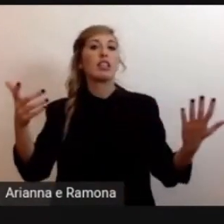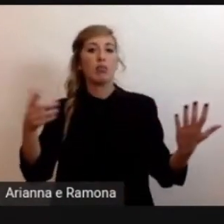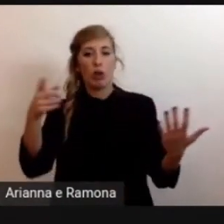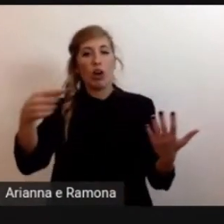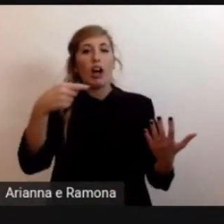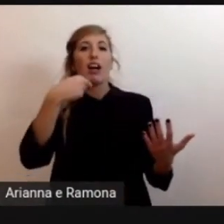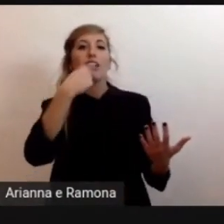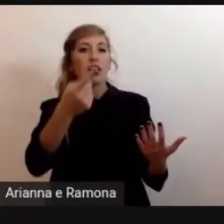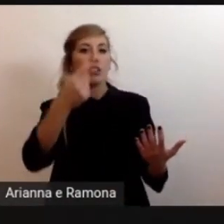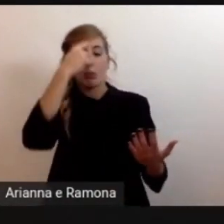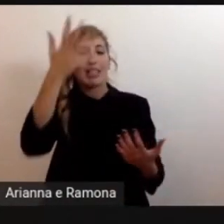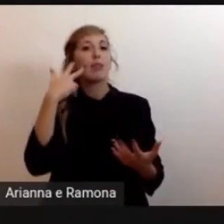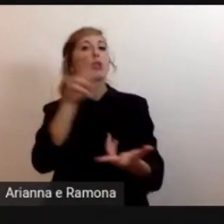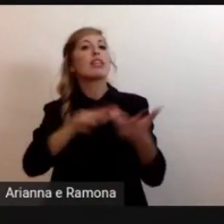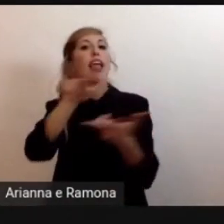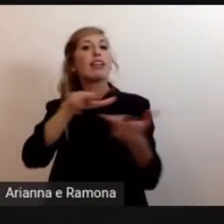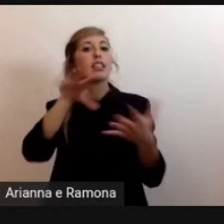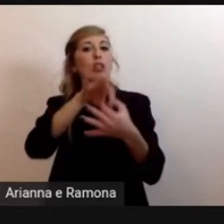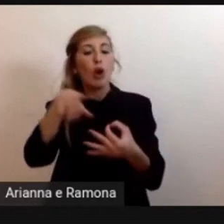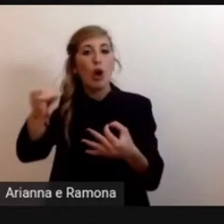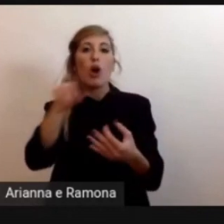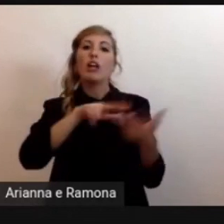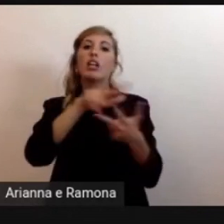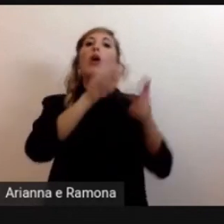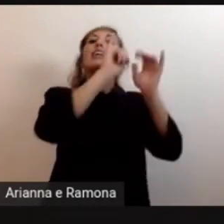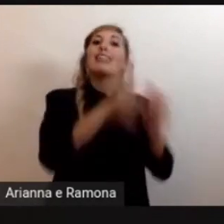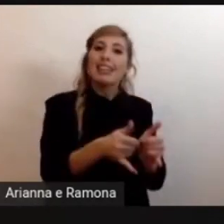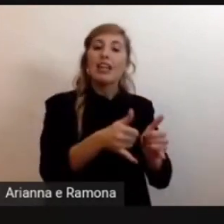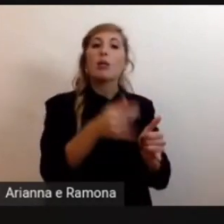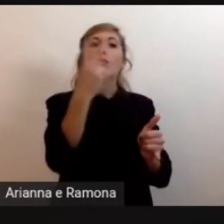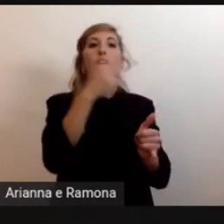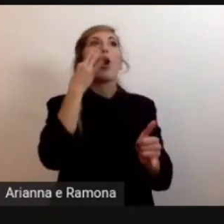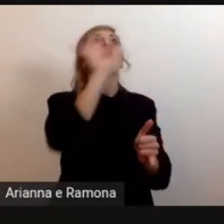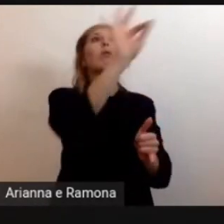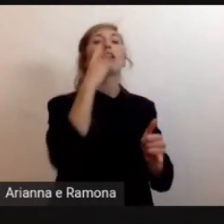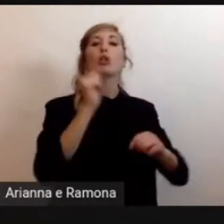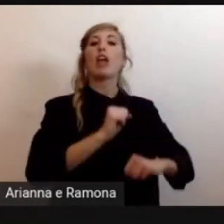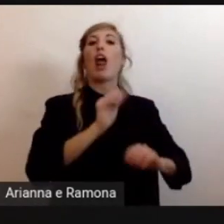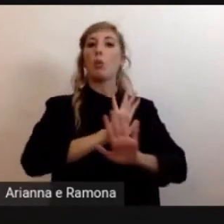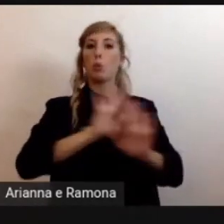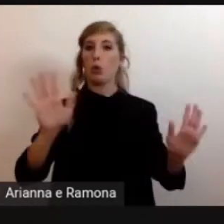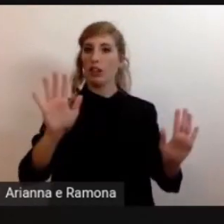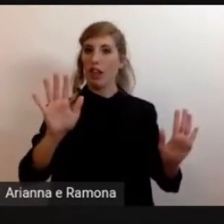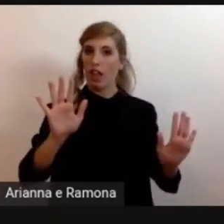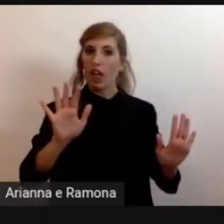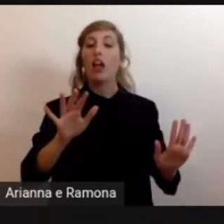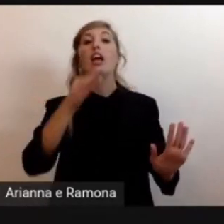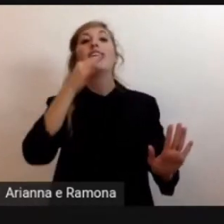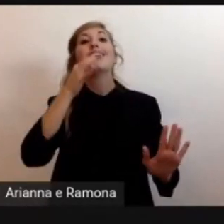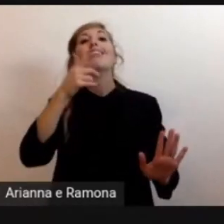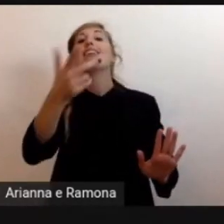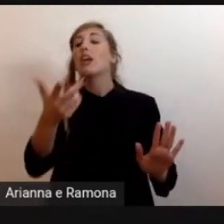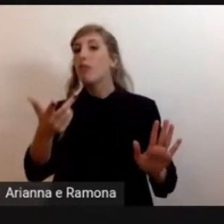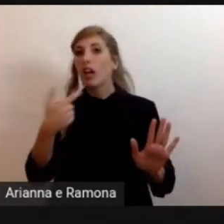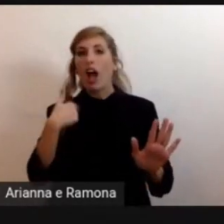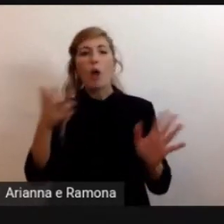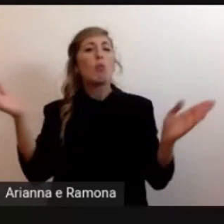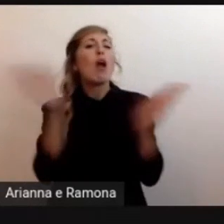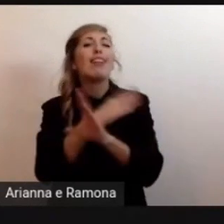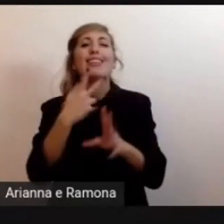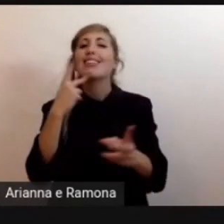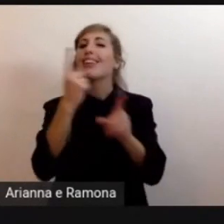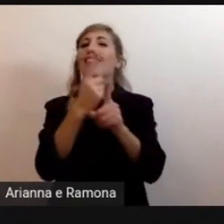rischio è quello del senso sì ma solo per quello che serve alla palude cioè tutto deve essere in qualche modo